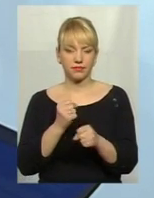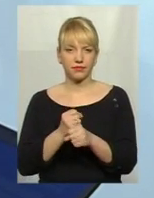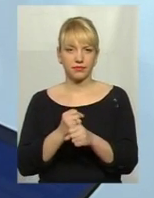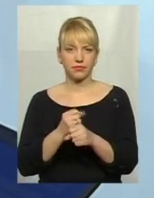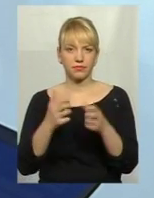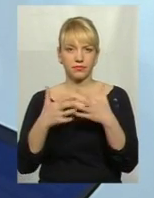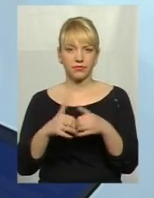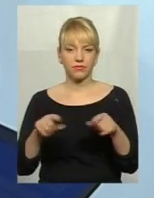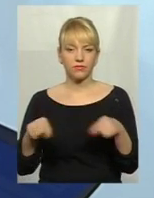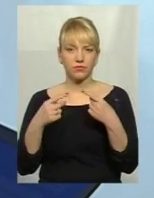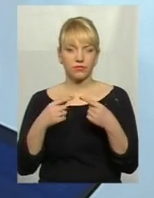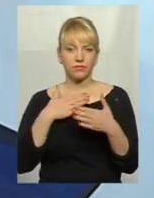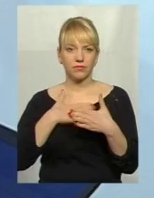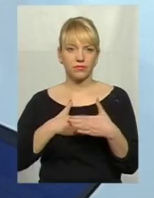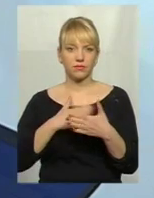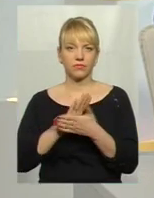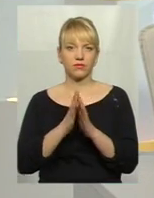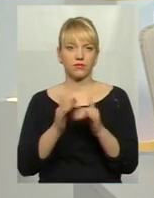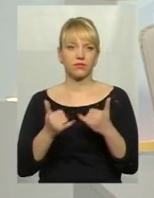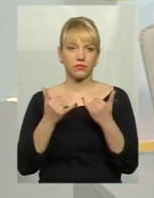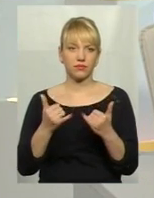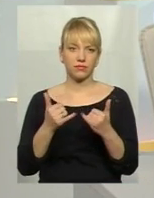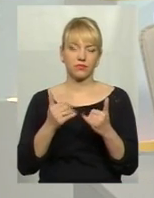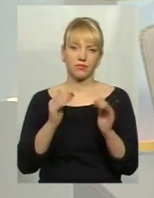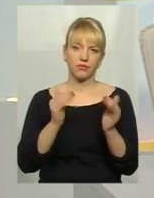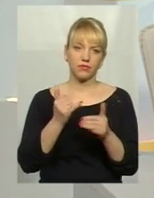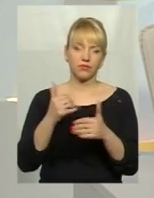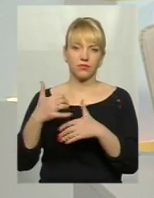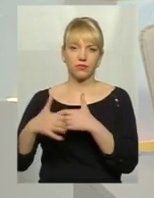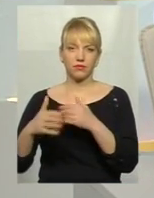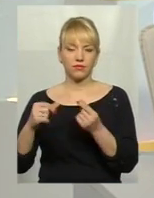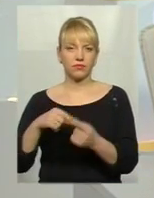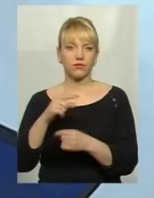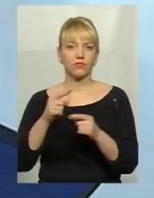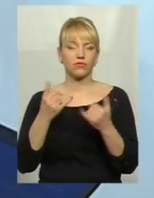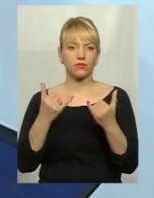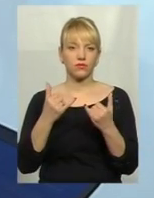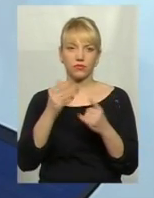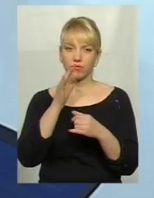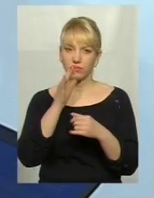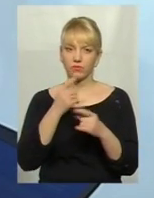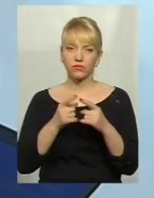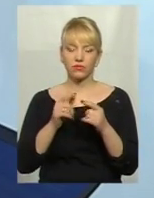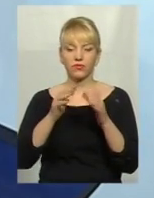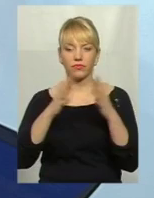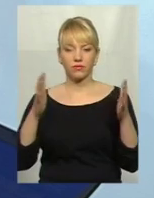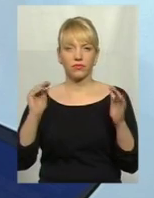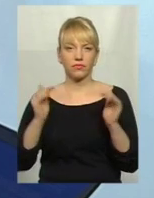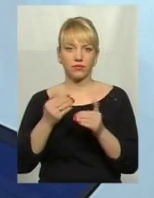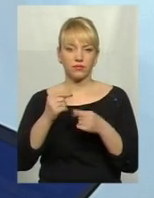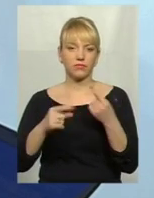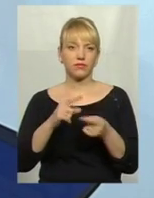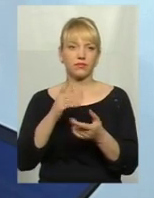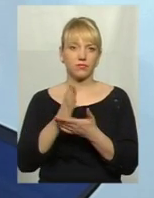створення сприятливих умов саме для малого і середнього бізнесу, тому що на даний час той великий бізнес, який є, він не може створювати